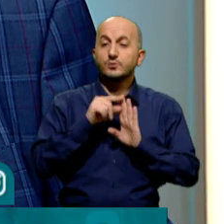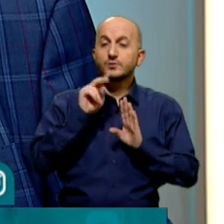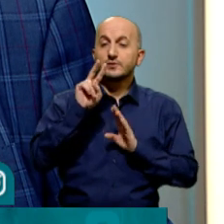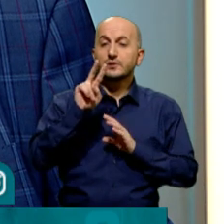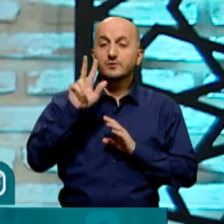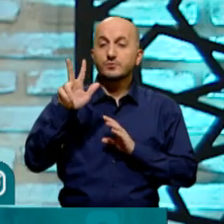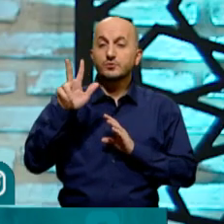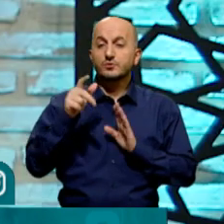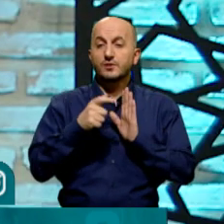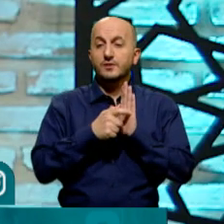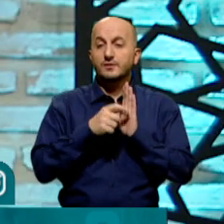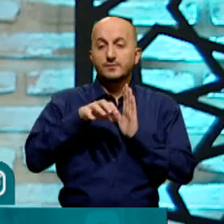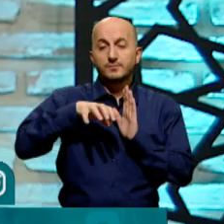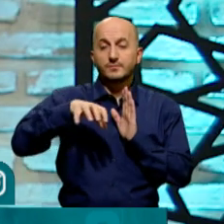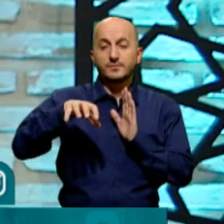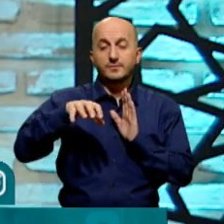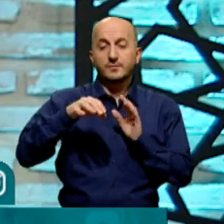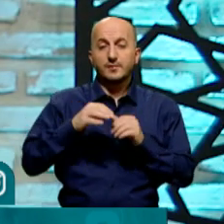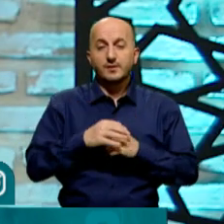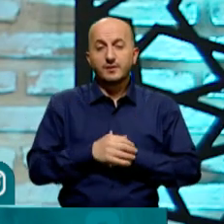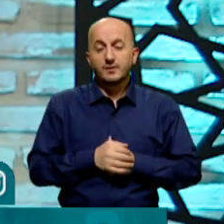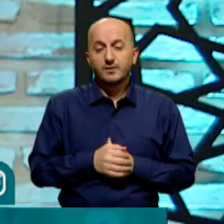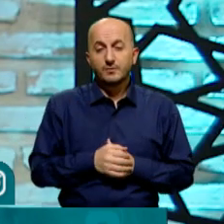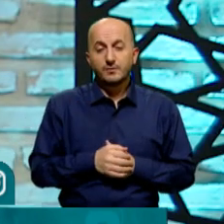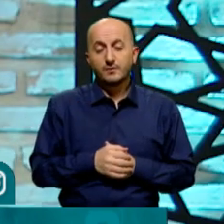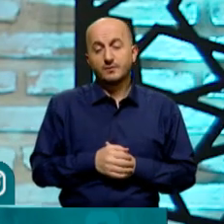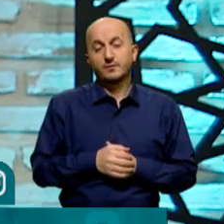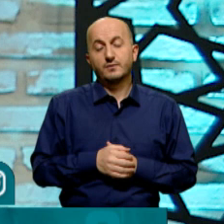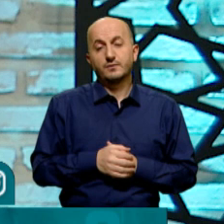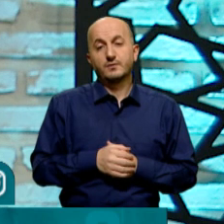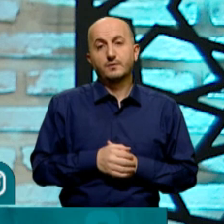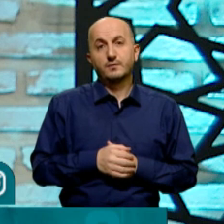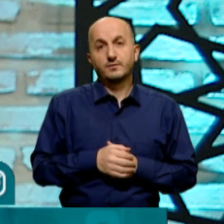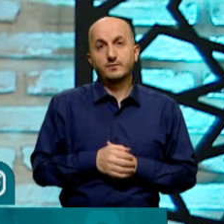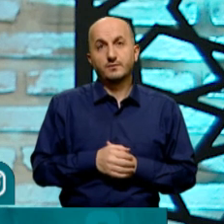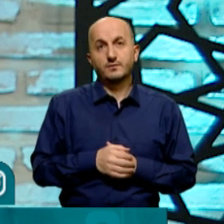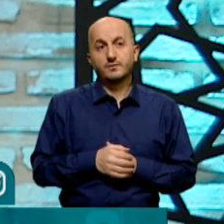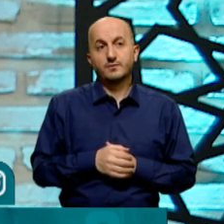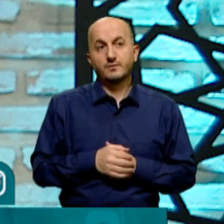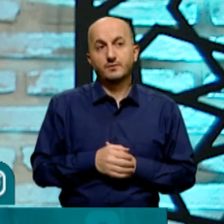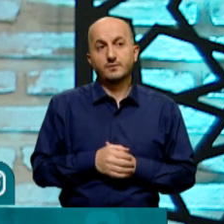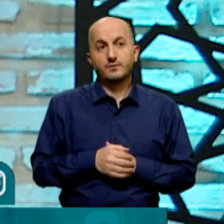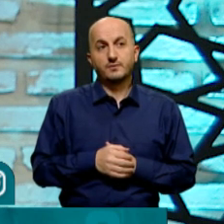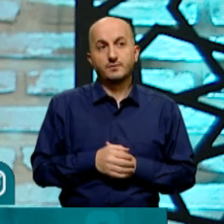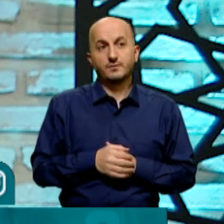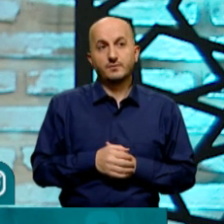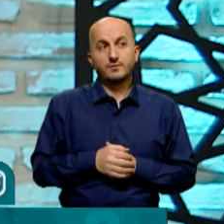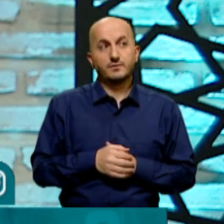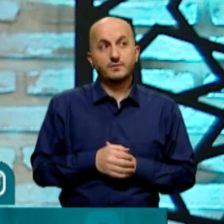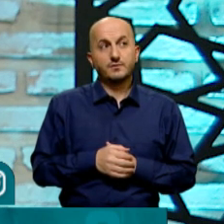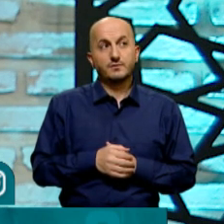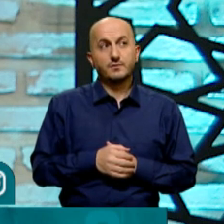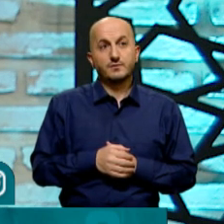bir parçası. Bismillahirrahmanirrahim. وَرَبَائِكُمْ لَتِ فِي حُجُورِكُمْ مِنْ نِسَائِكُمْ لَتِ دَخَلْتُ بِهِنَّ فَاِنْ